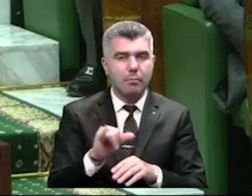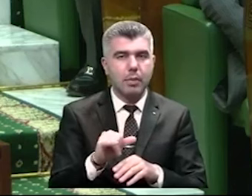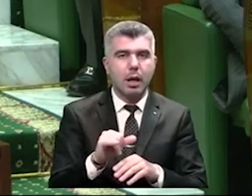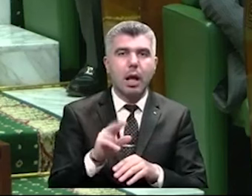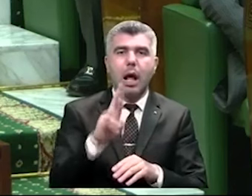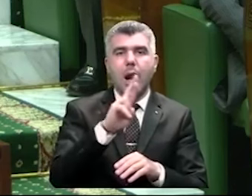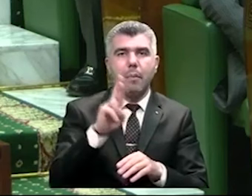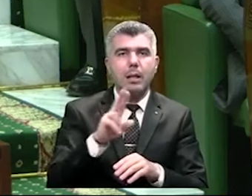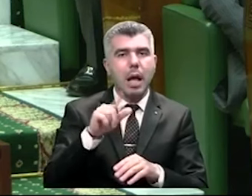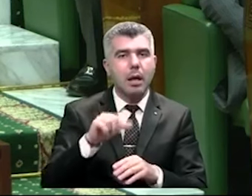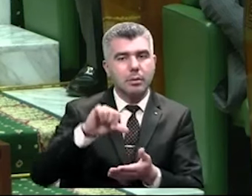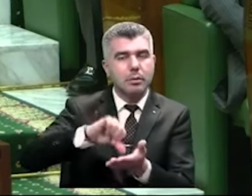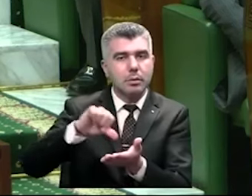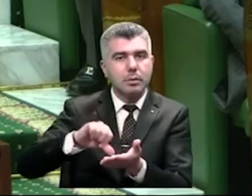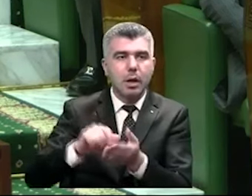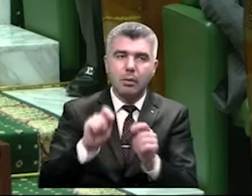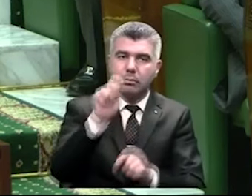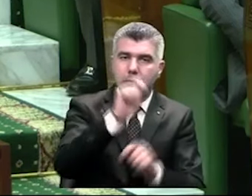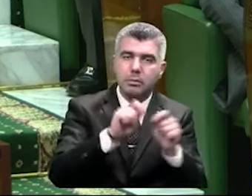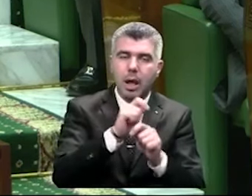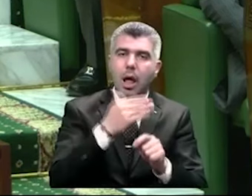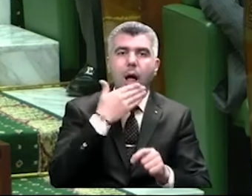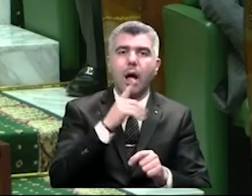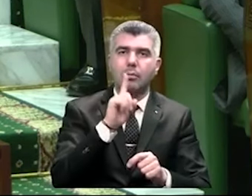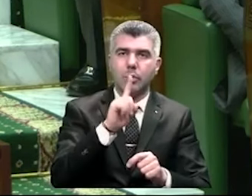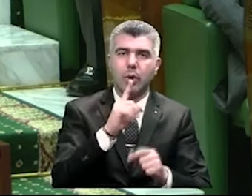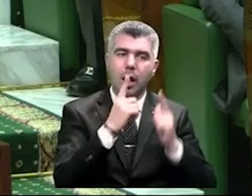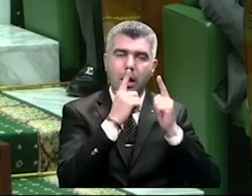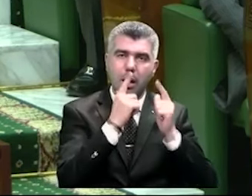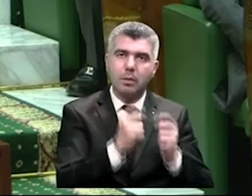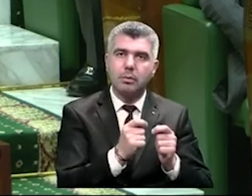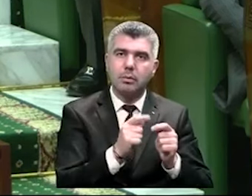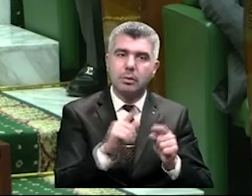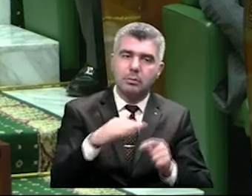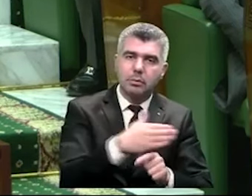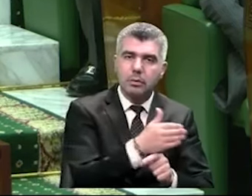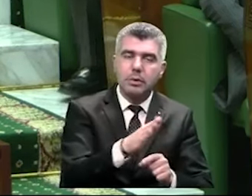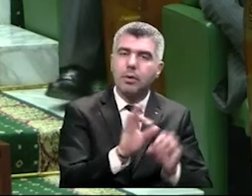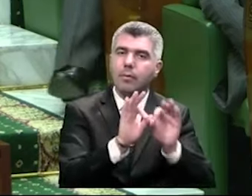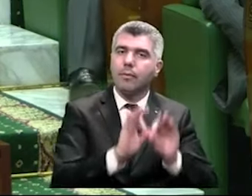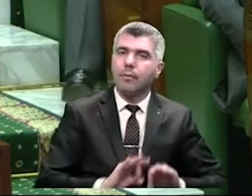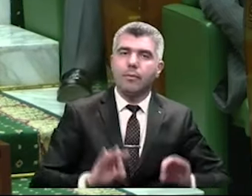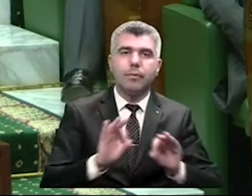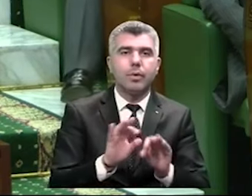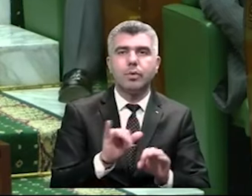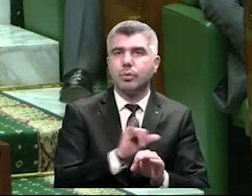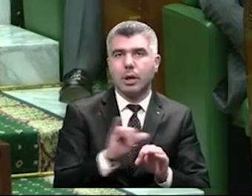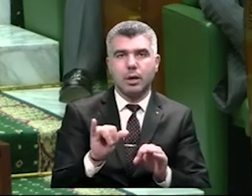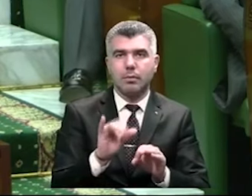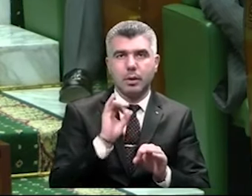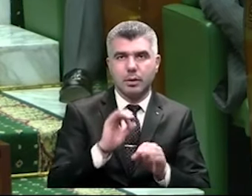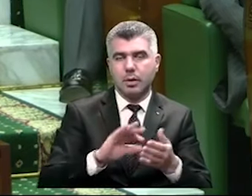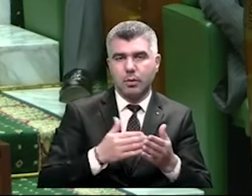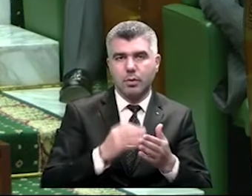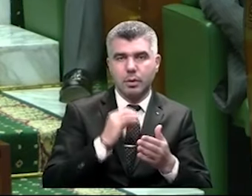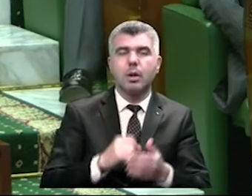بقاش مجموعه من النقط السوداء اللي تعزت والحمد لله ما بقيناش كنشوف ديك المنعرجات وضو ما نهضوا